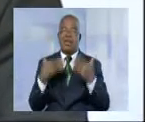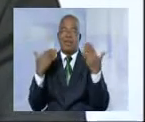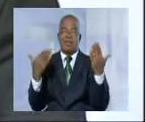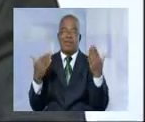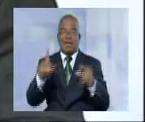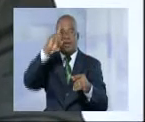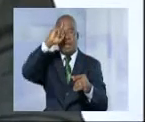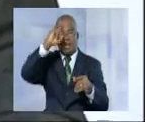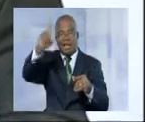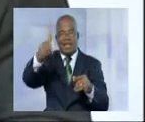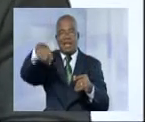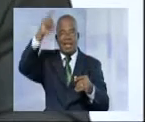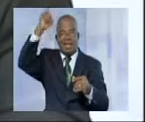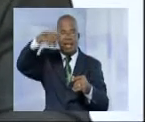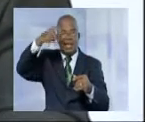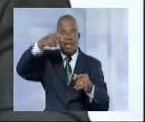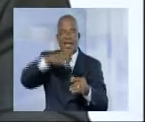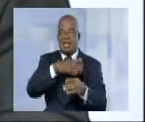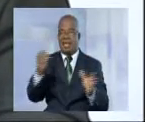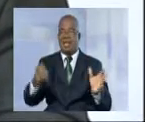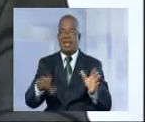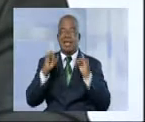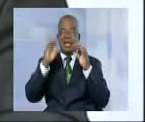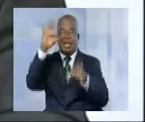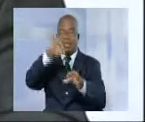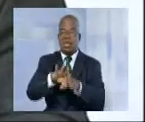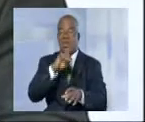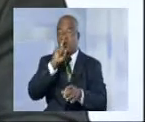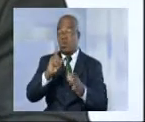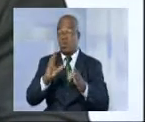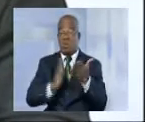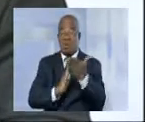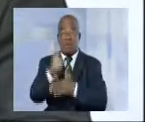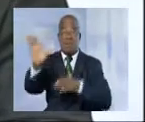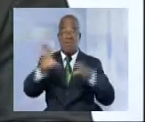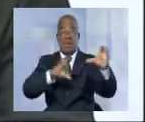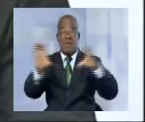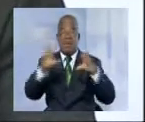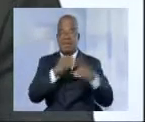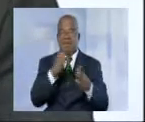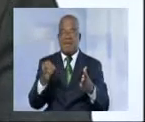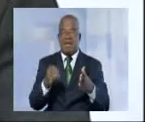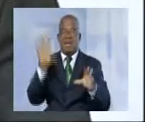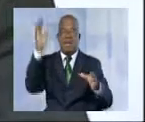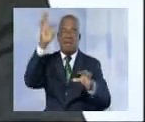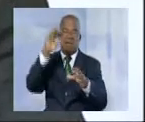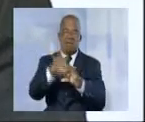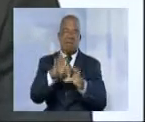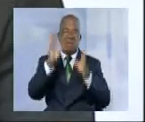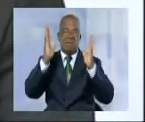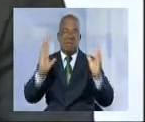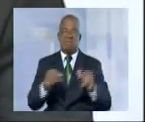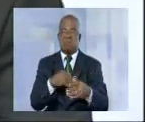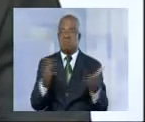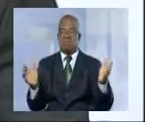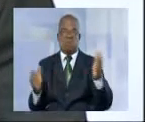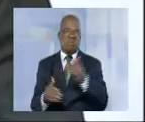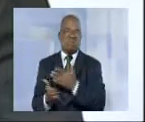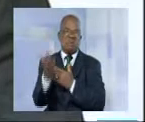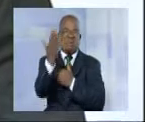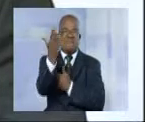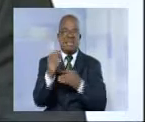scrutin s'est déroulé dans une atmosphère apaisée. Les électeurs sont sortis de façon timide dans la matinée et un peu